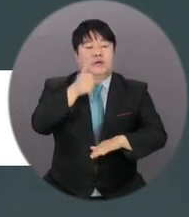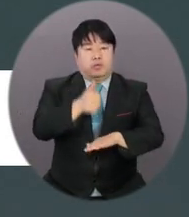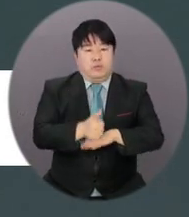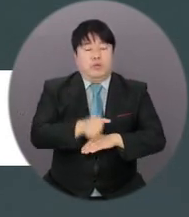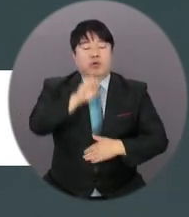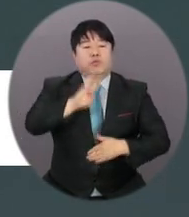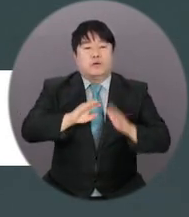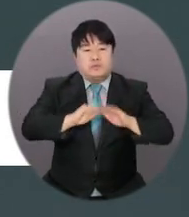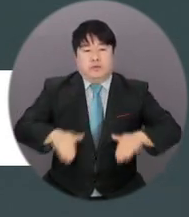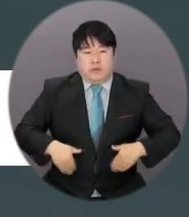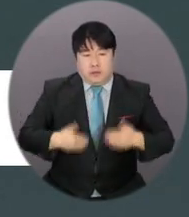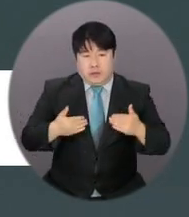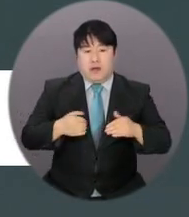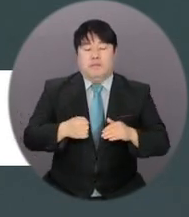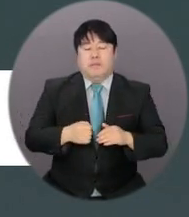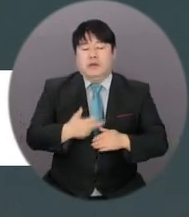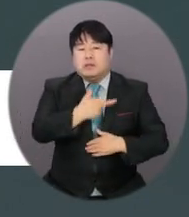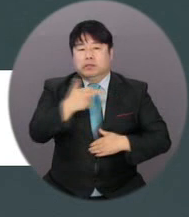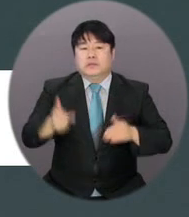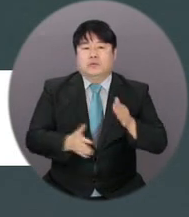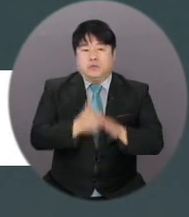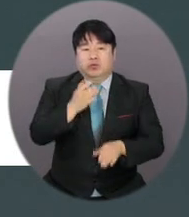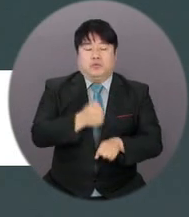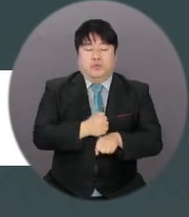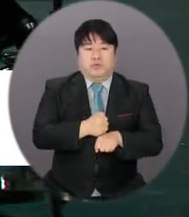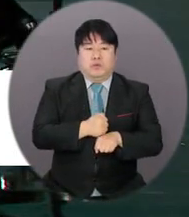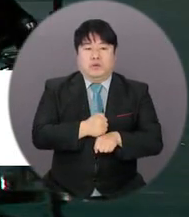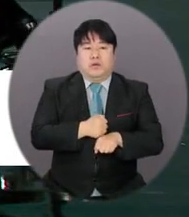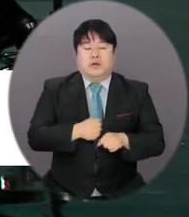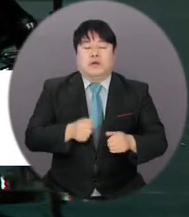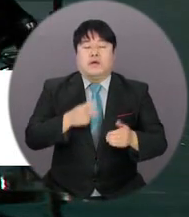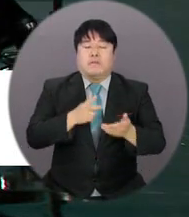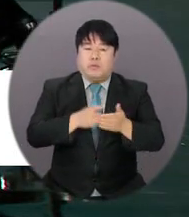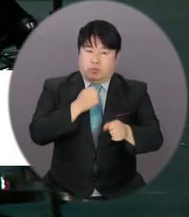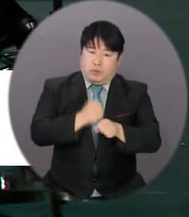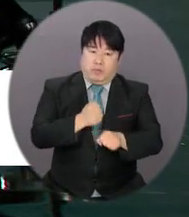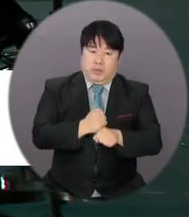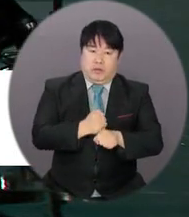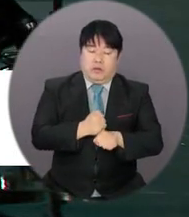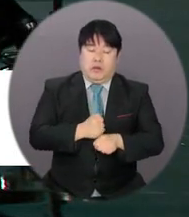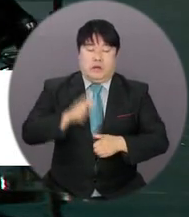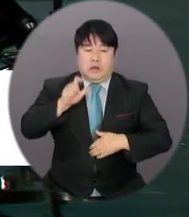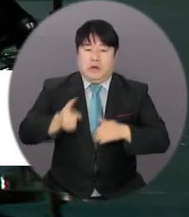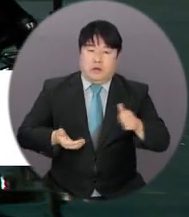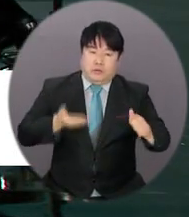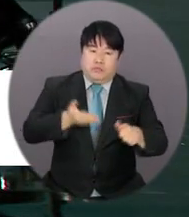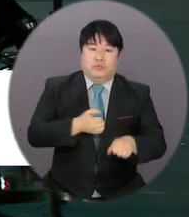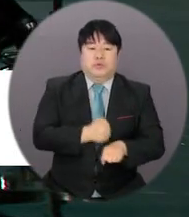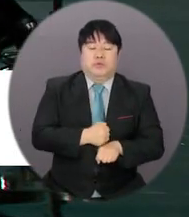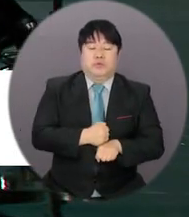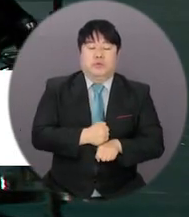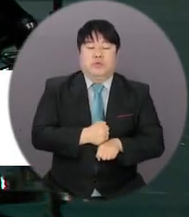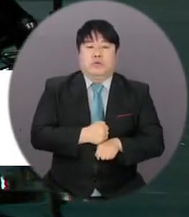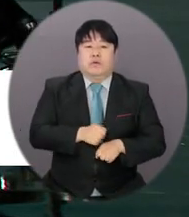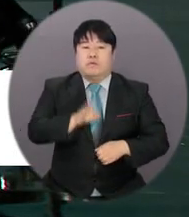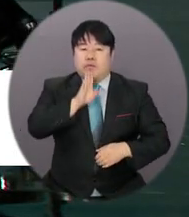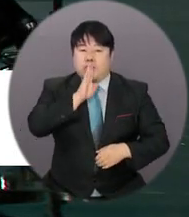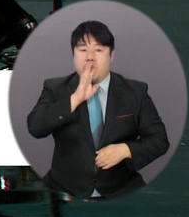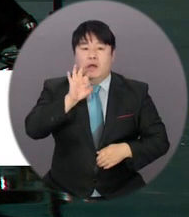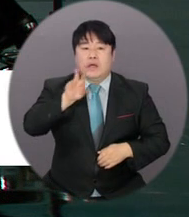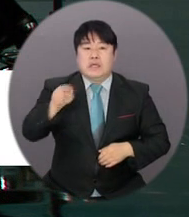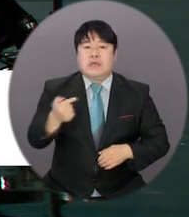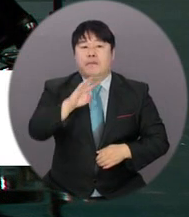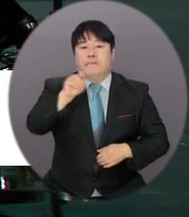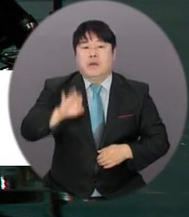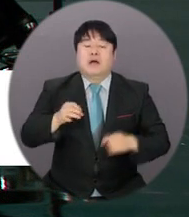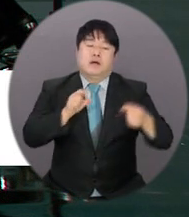강조 전남 전람회가 ct 가 3 끔 과 입법권 까지도 강력하게 보유하는 그래서 실질적으로 연방이 가까울